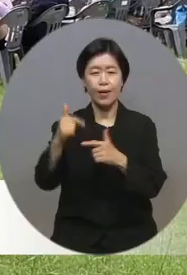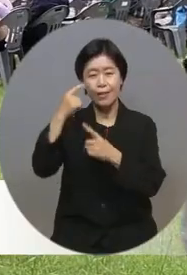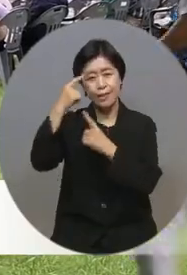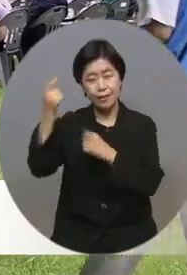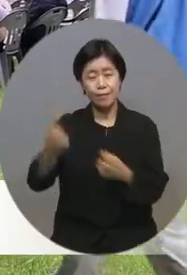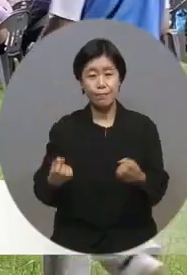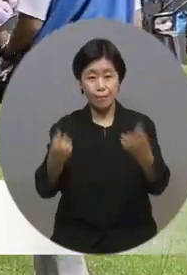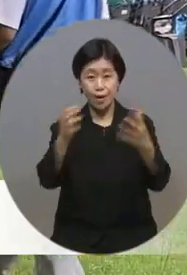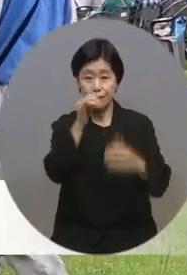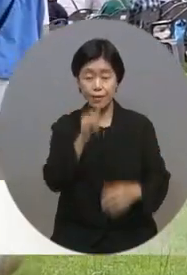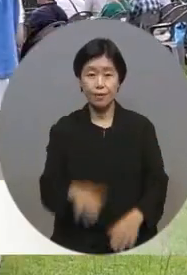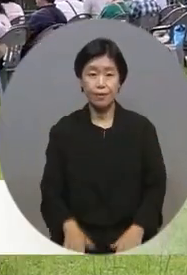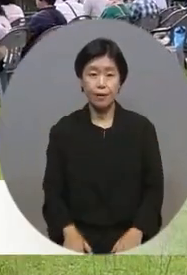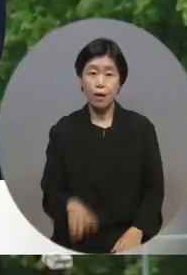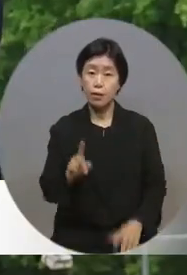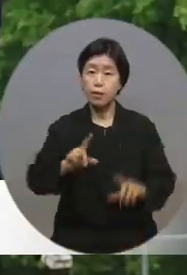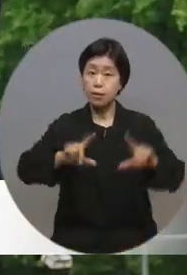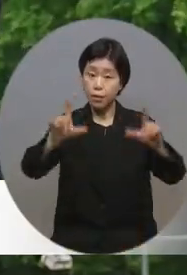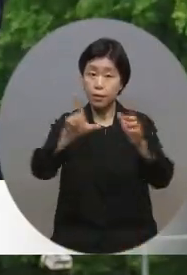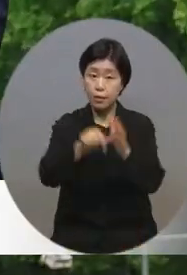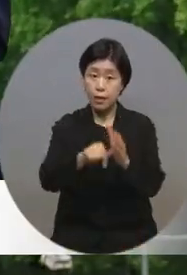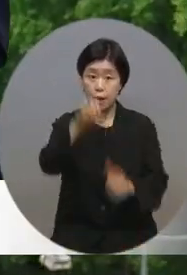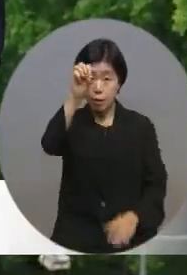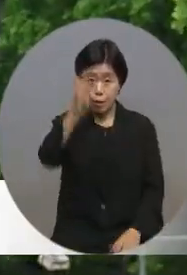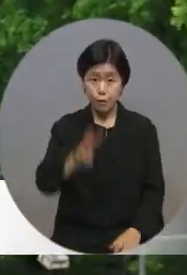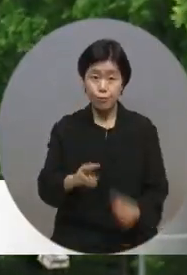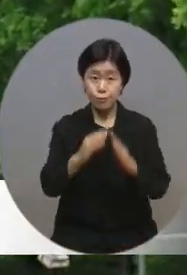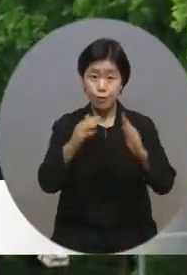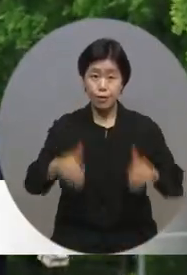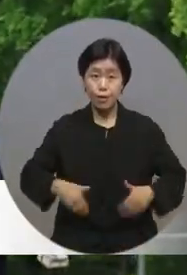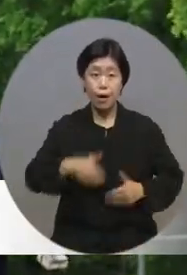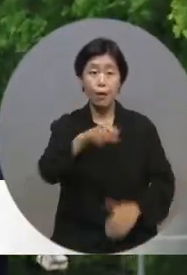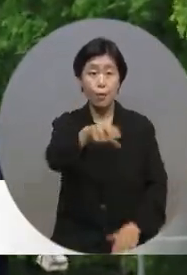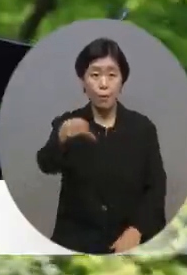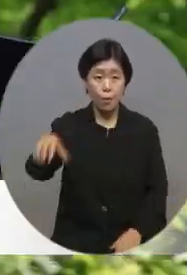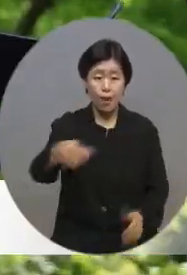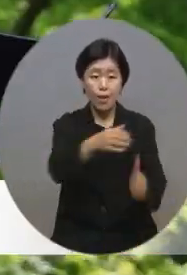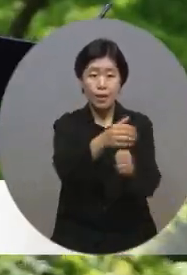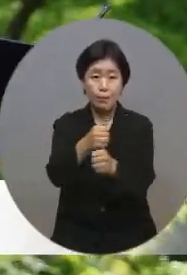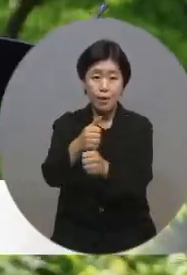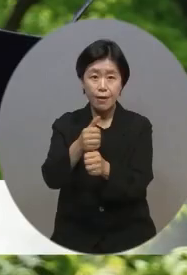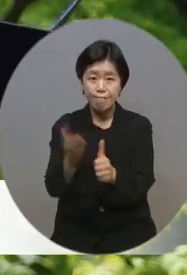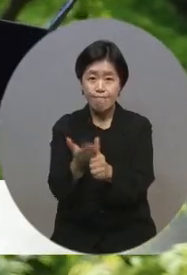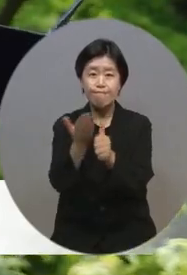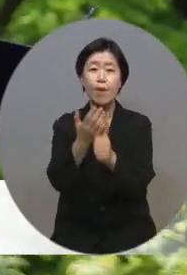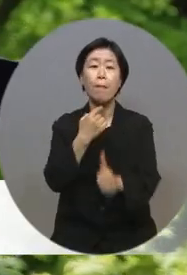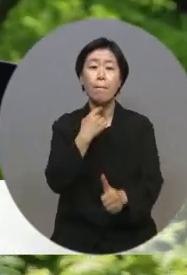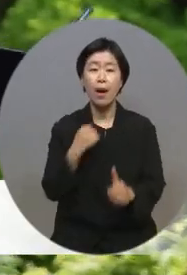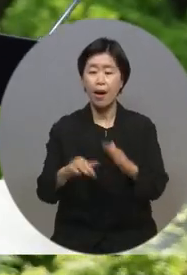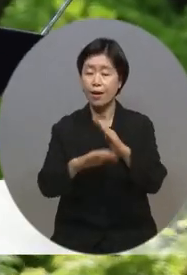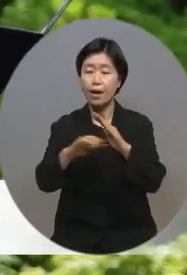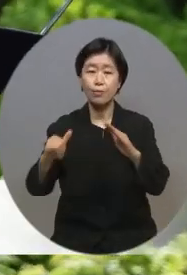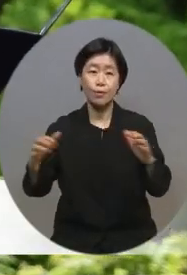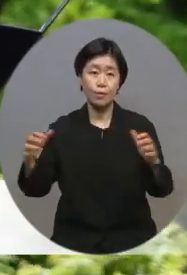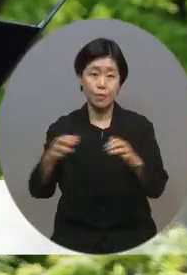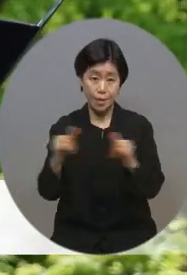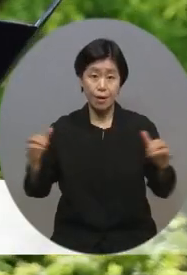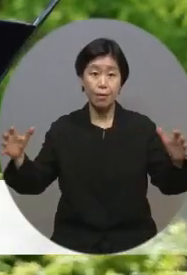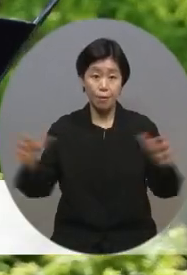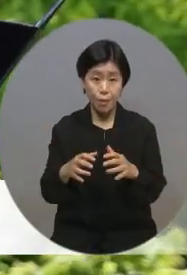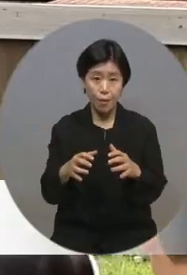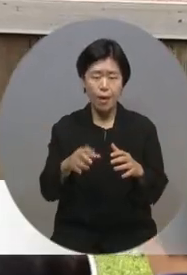열렸습니다. 이날 기념식에는 광주 전남 지역 입양 가족과 관계자 등 300여 명이 참석해 입양 인식 개선